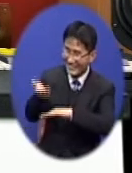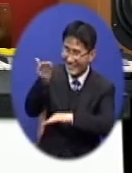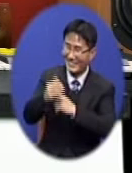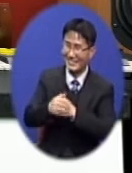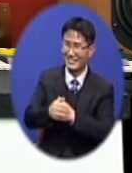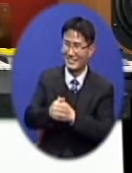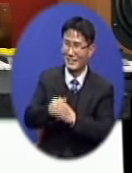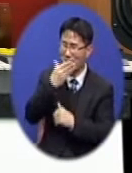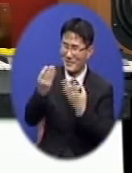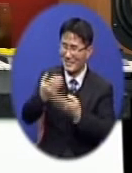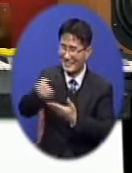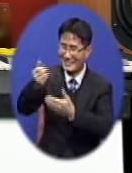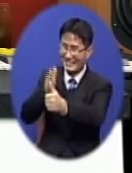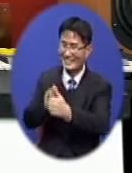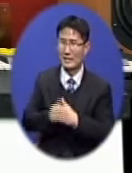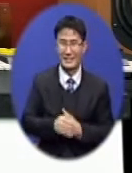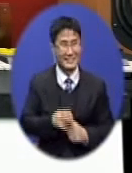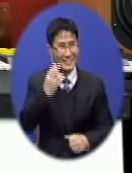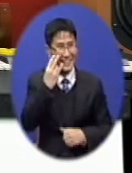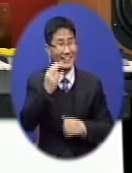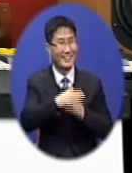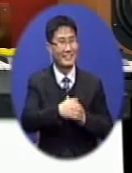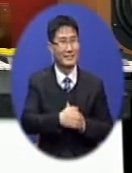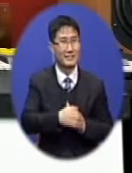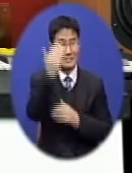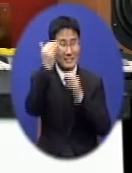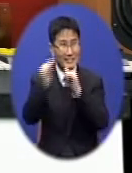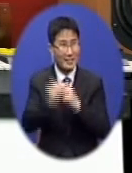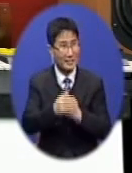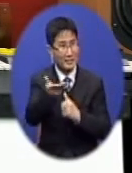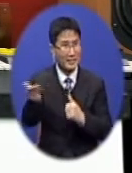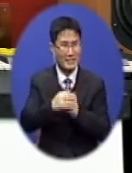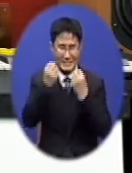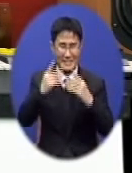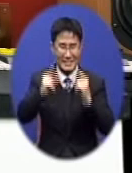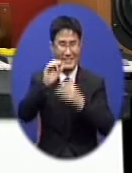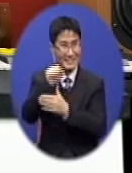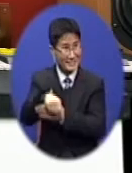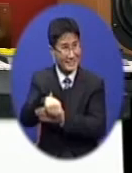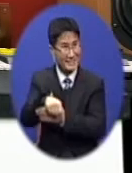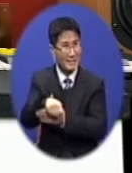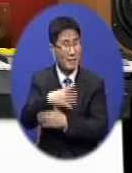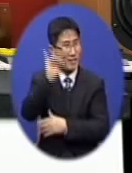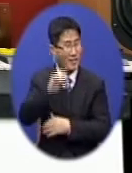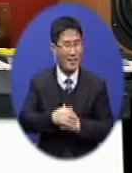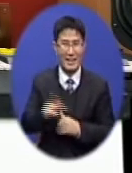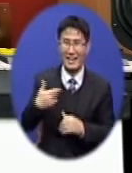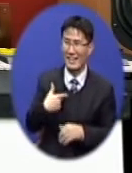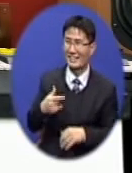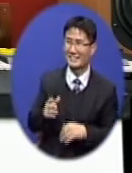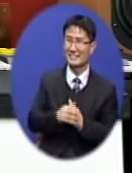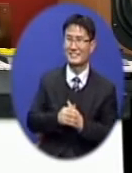새해 복 네. 많이 받고. 아유, 예, 예. 우리 저기 시청자 여러분들께 새해 예. 인사 먼저 부탁드리겠습니다. 예,